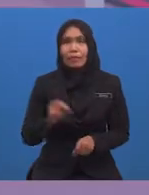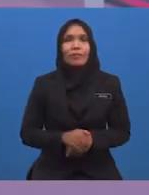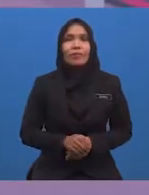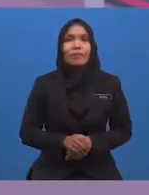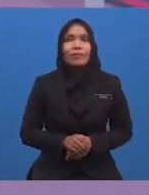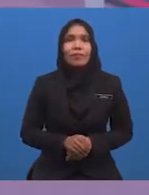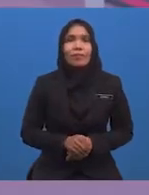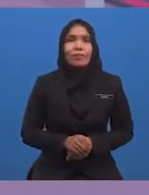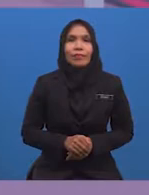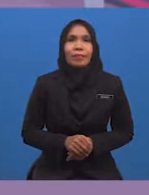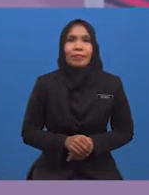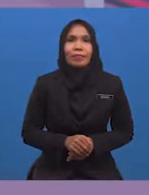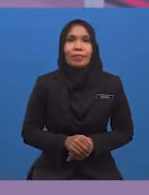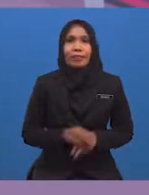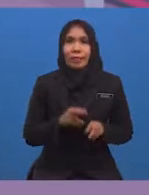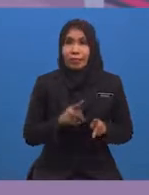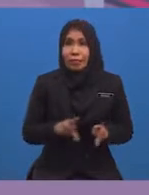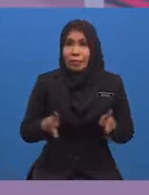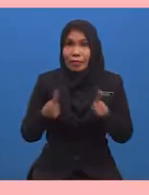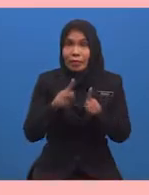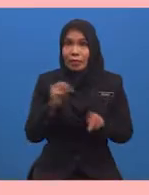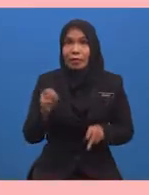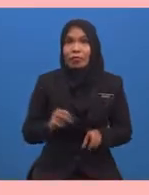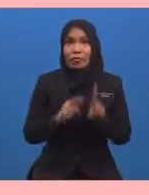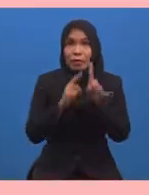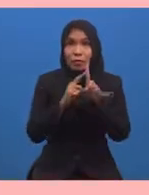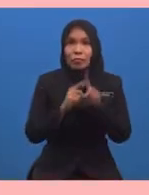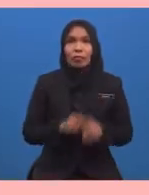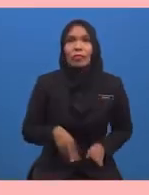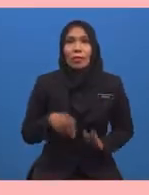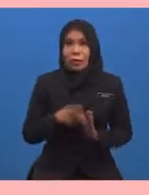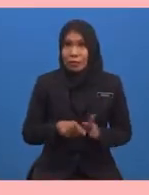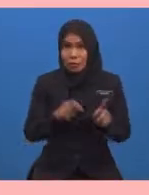Kepentingan tanah pamah yang pertama ialah pertempatan.